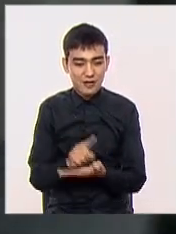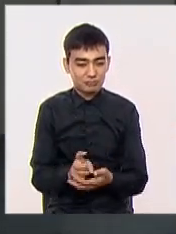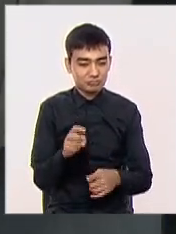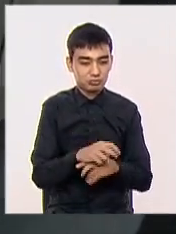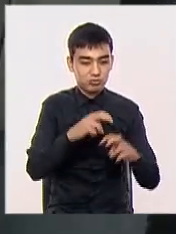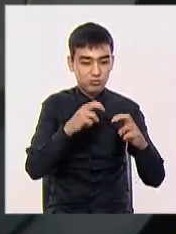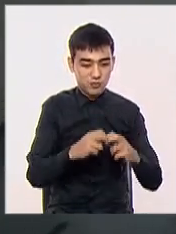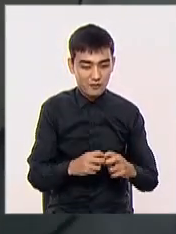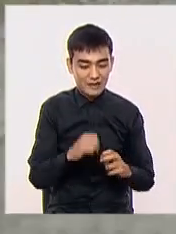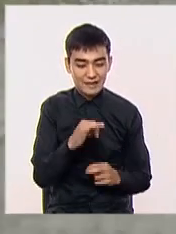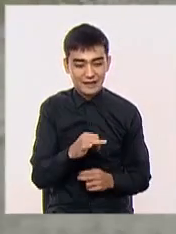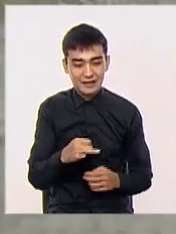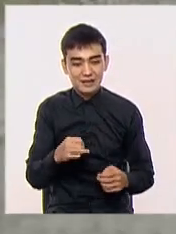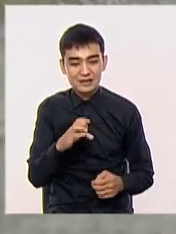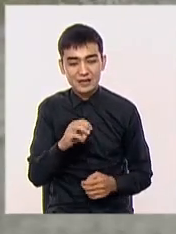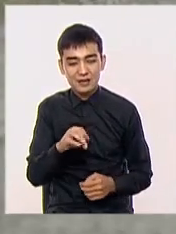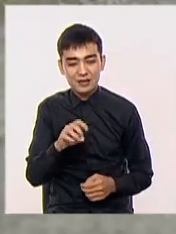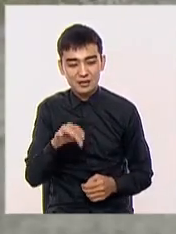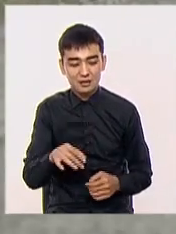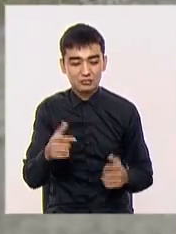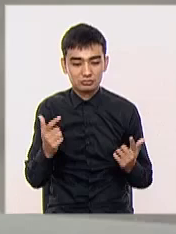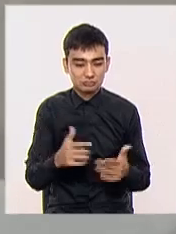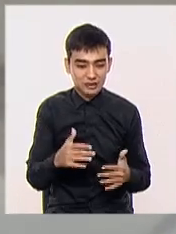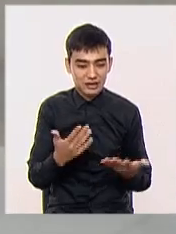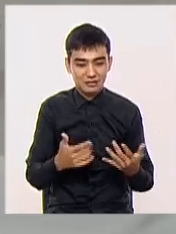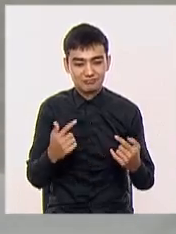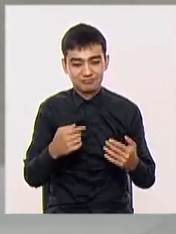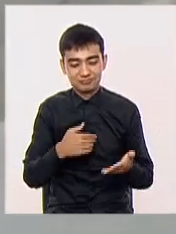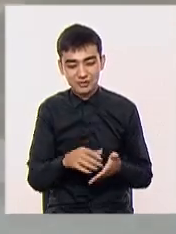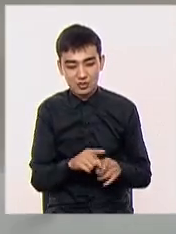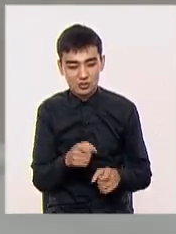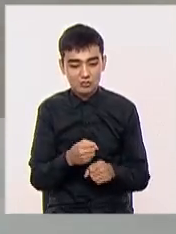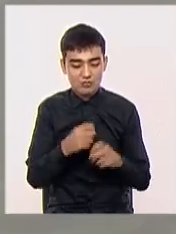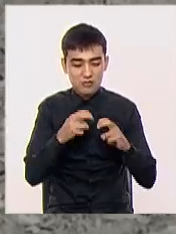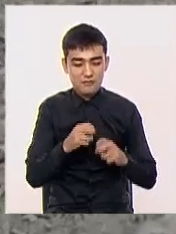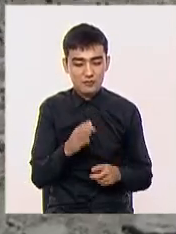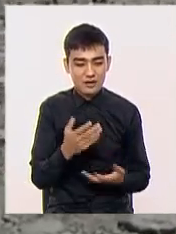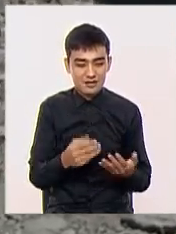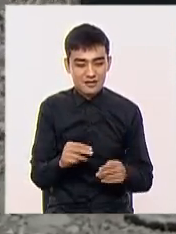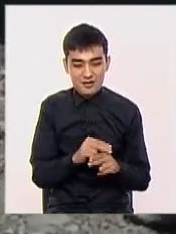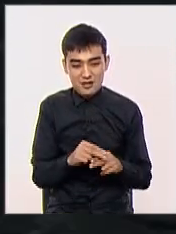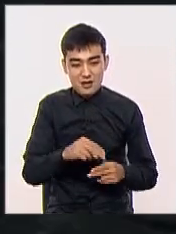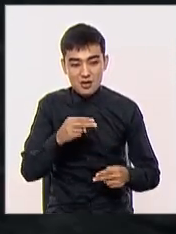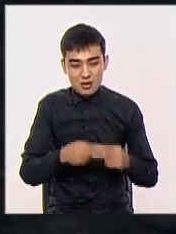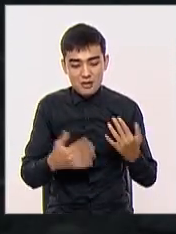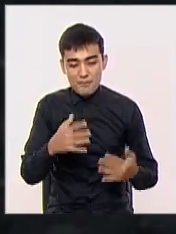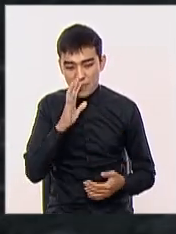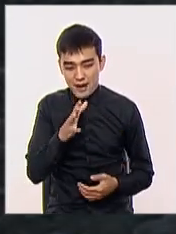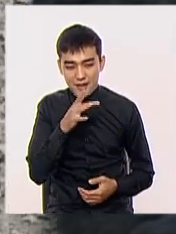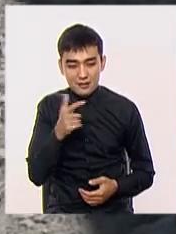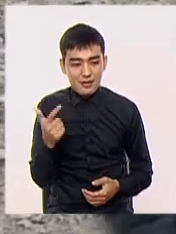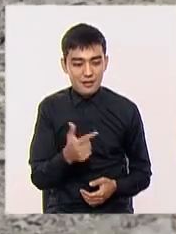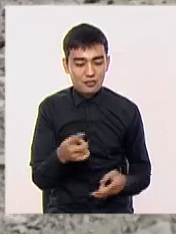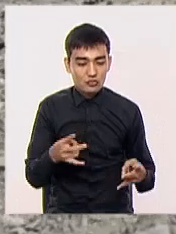сараптама жүргізіп, стандарттарға қаншалықты сай екенін тексеретін болады. Күрделі жөндеу жүргізілгеннен кейін оған 5 жыл кепілдік